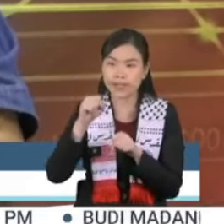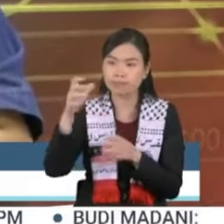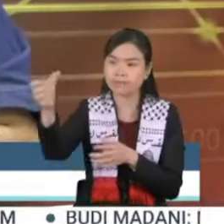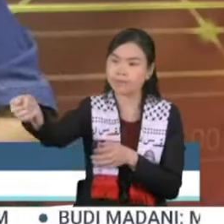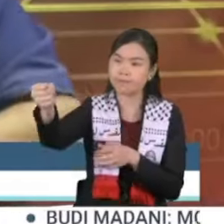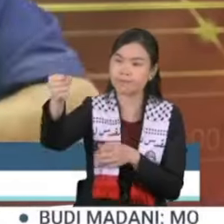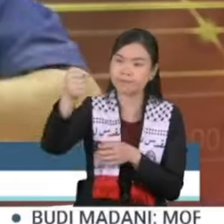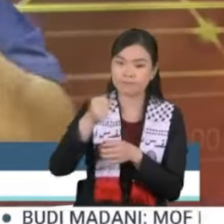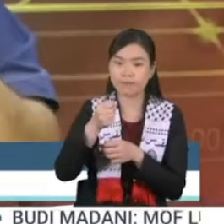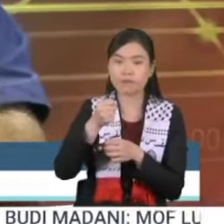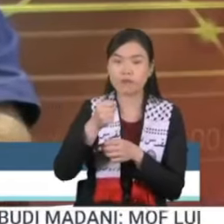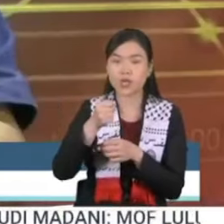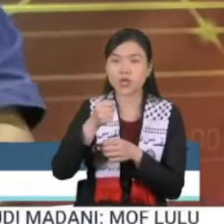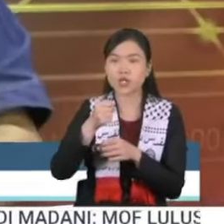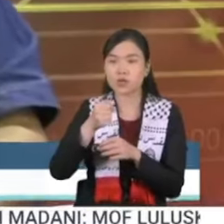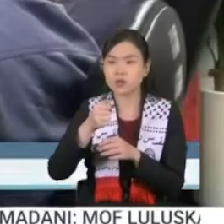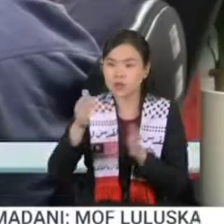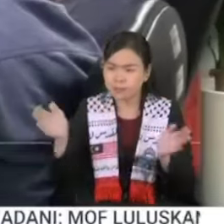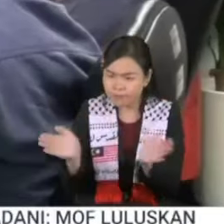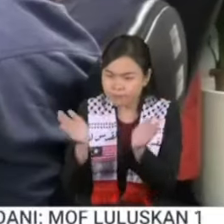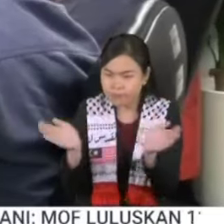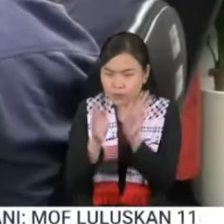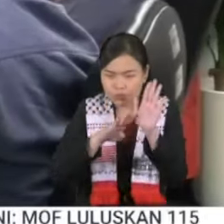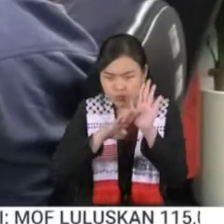angkat untuk dia terus maju ke hadapan.